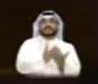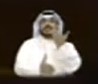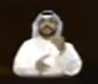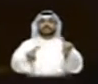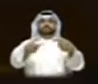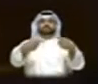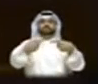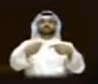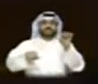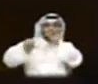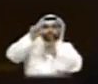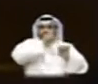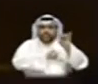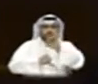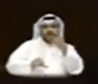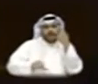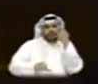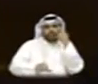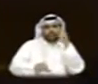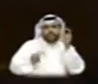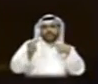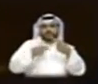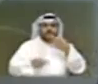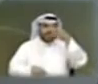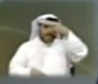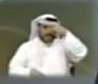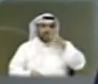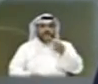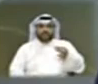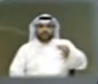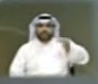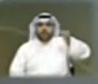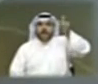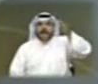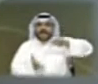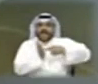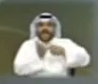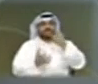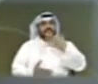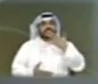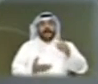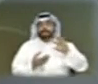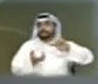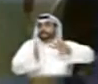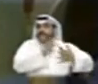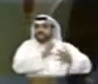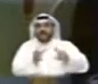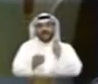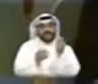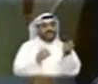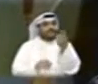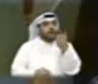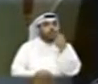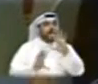متطورة ظهرت مؤخرا لمراقبة نسبة السكر في الدم، سهلت على الطبيب وضع خطة علاجية دوائية